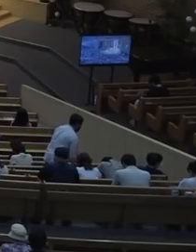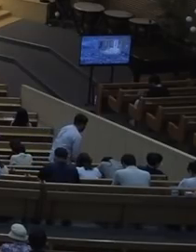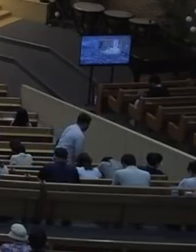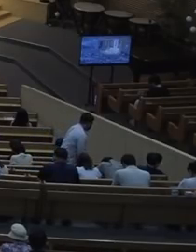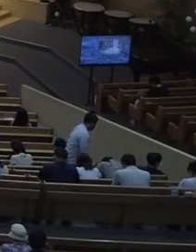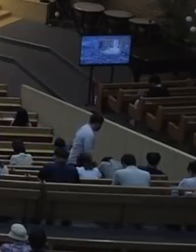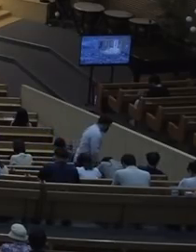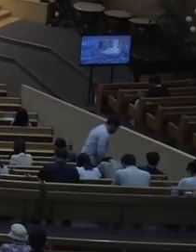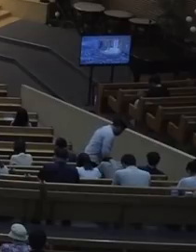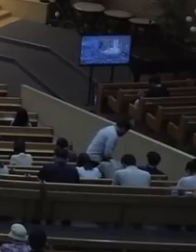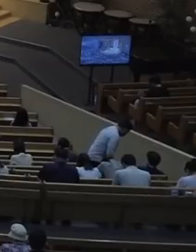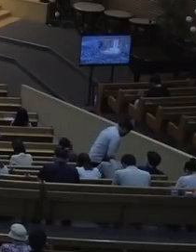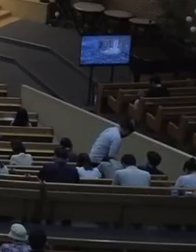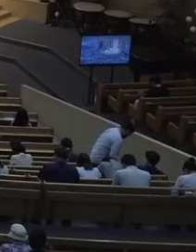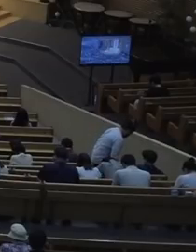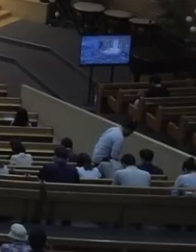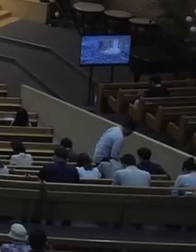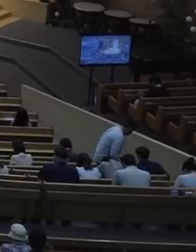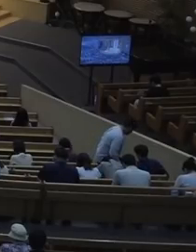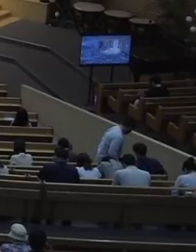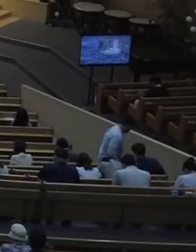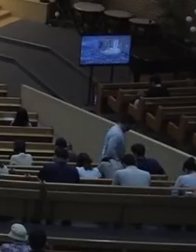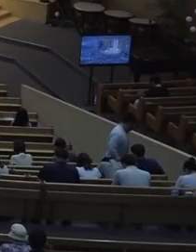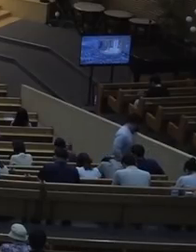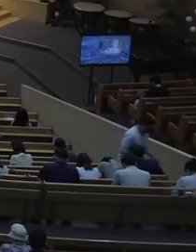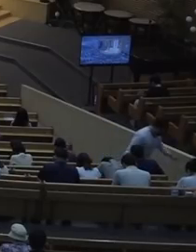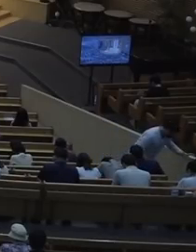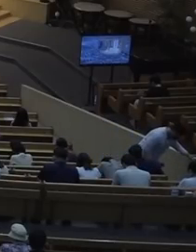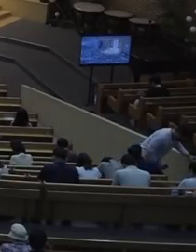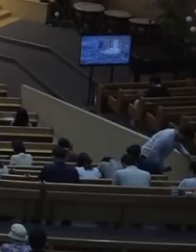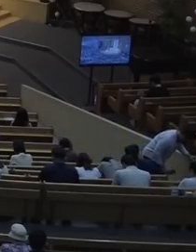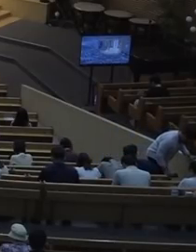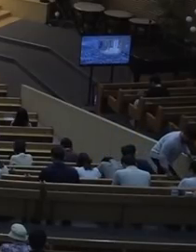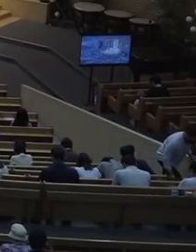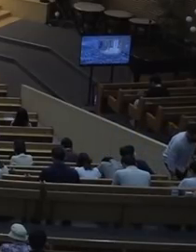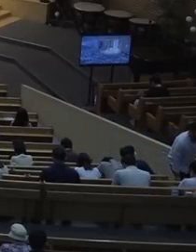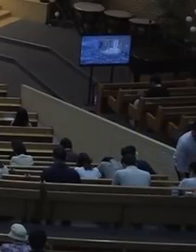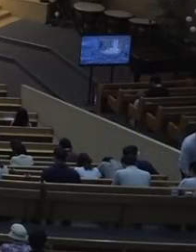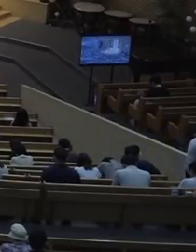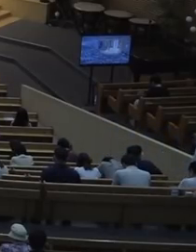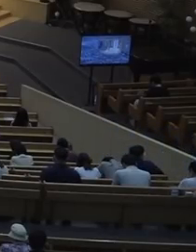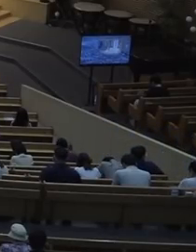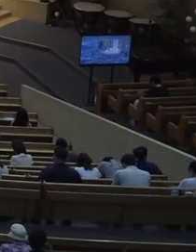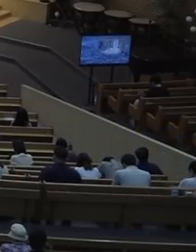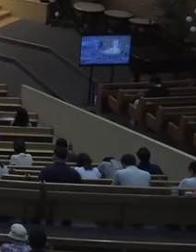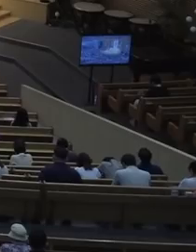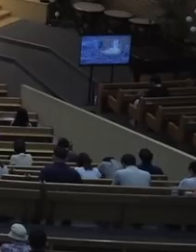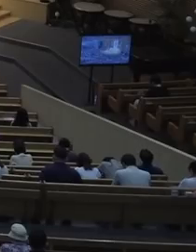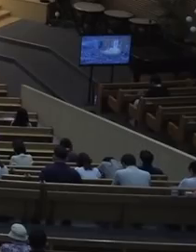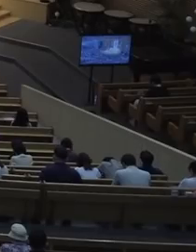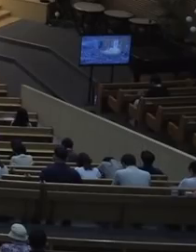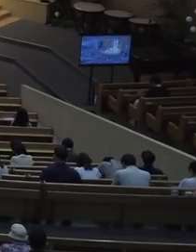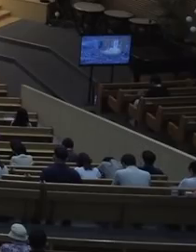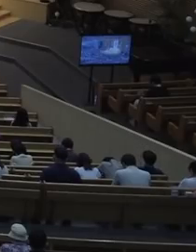생각해요 역사가 듯 아버지 고전 가정과 결제 막의 하려합니다 주시오